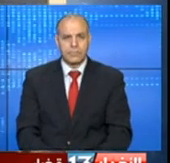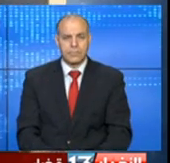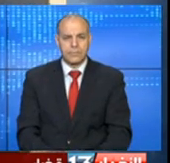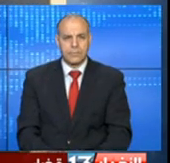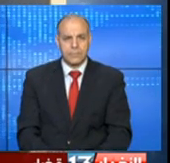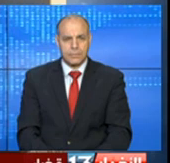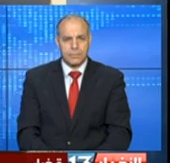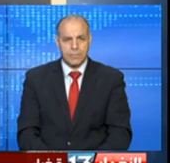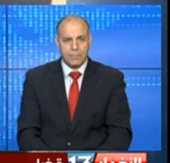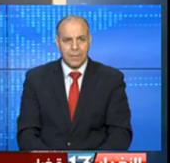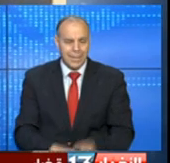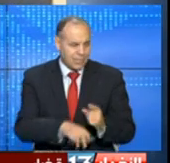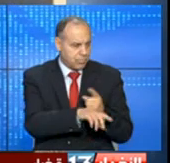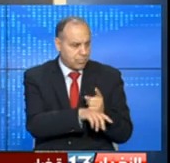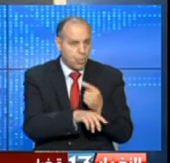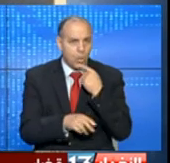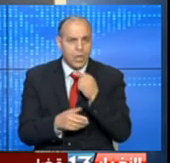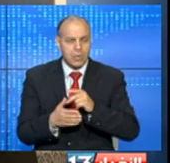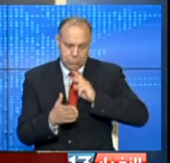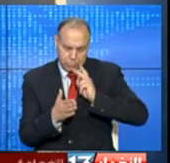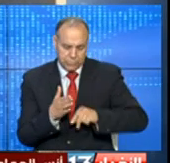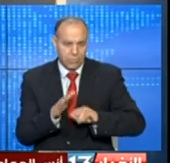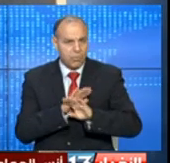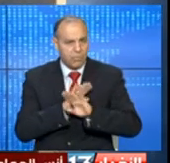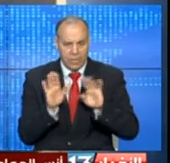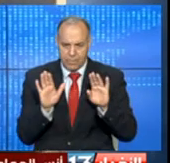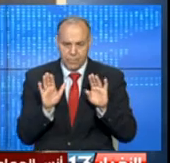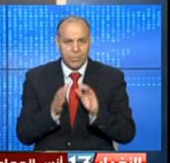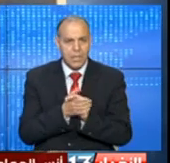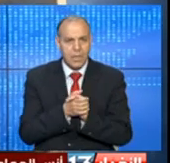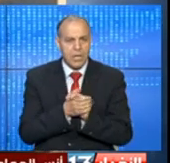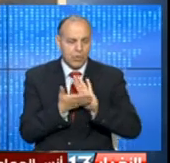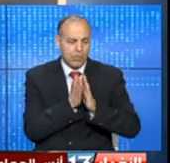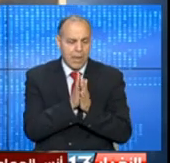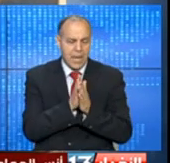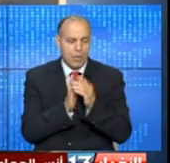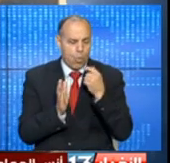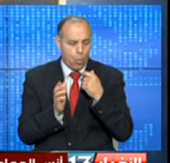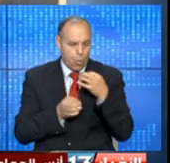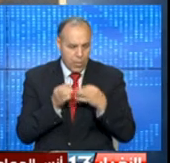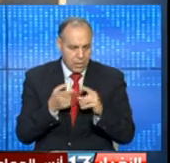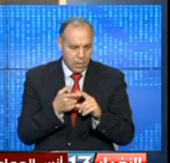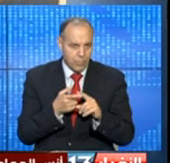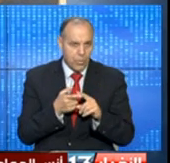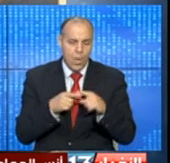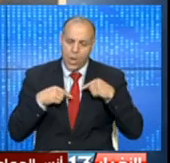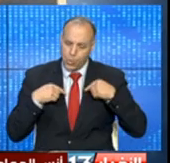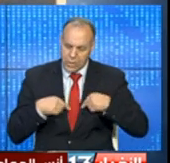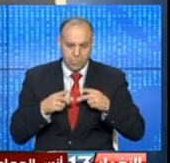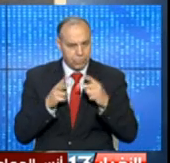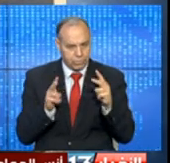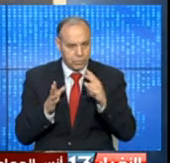امام ابرام الاتفاق النهائي بينما يقول ان التونسيين والحكومه